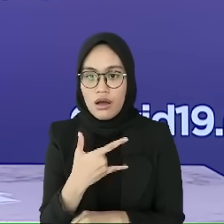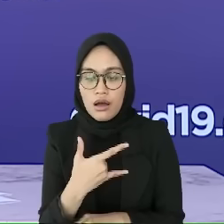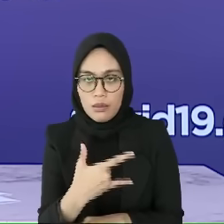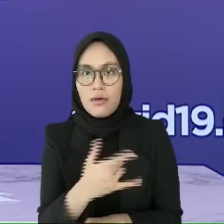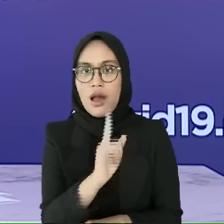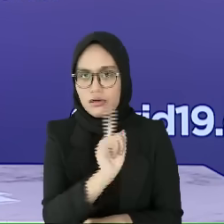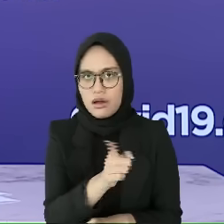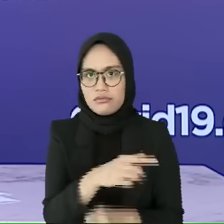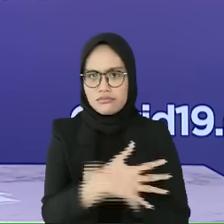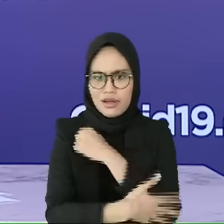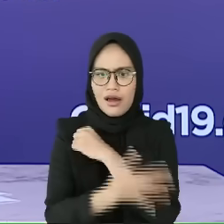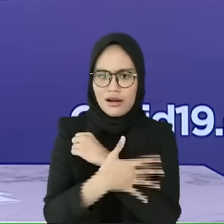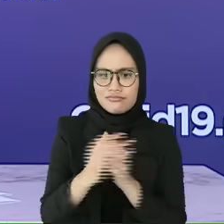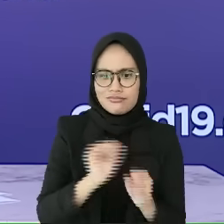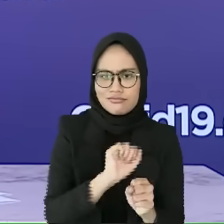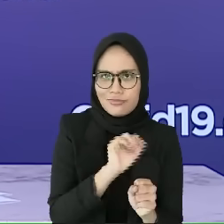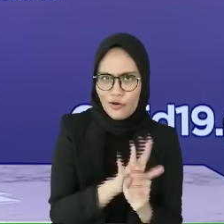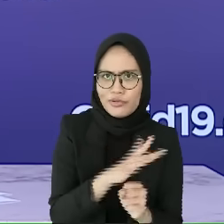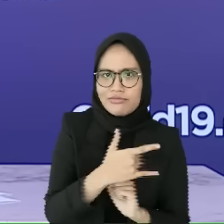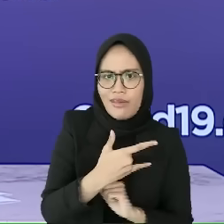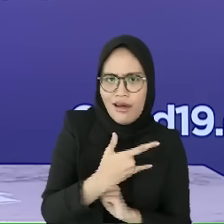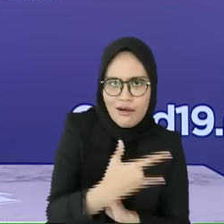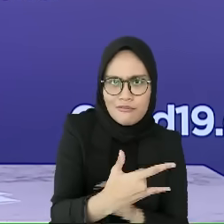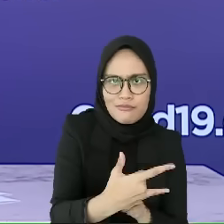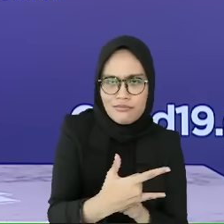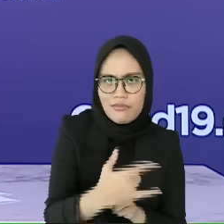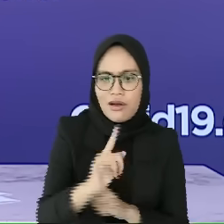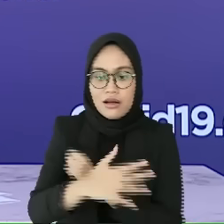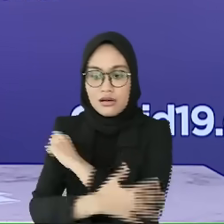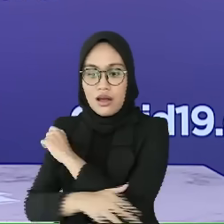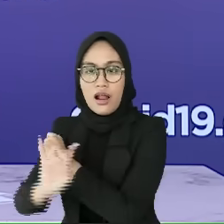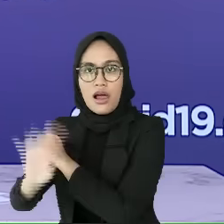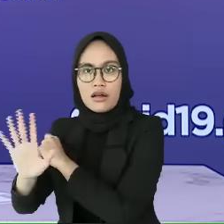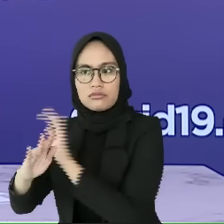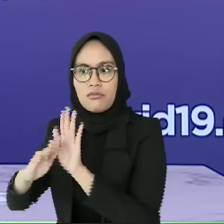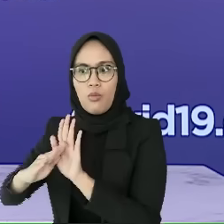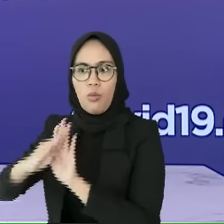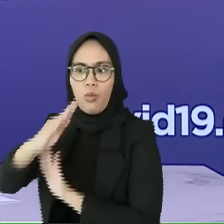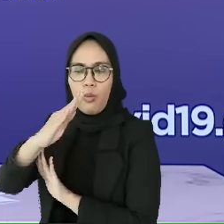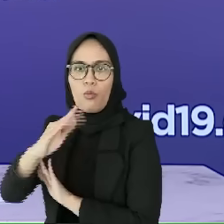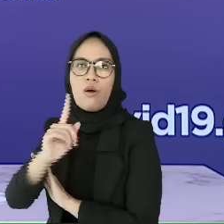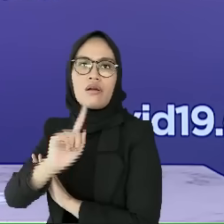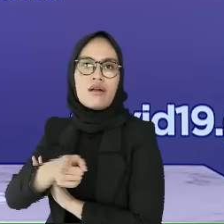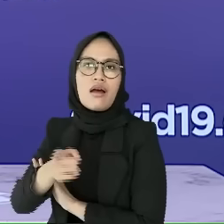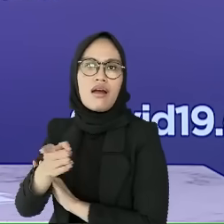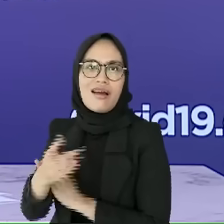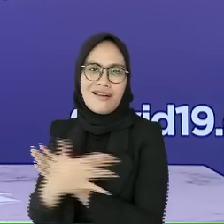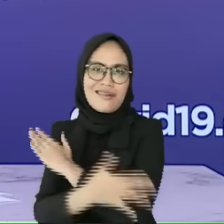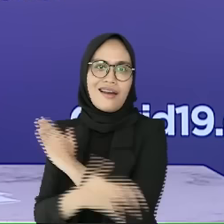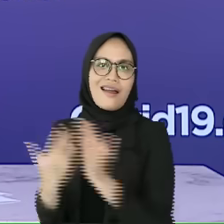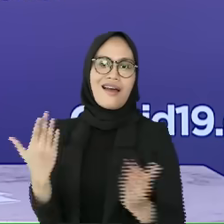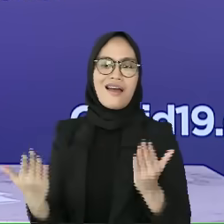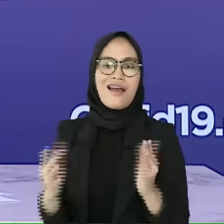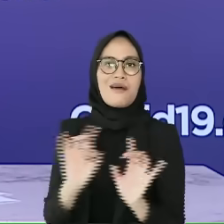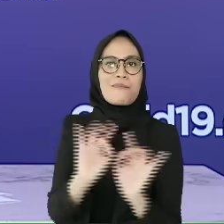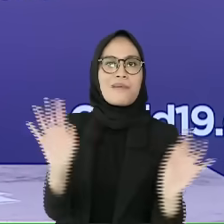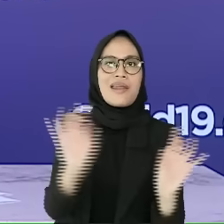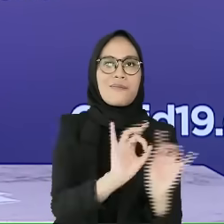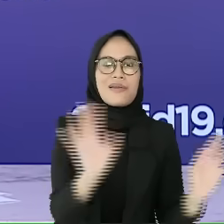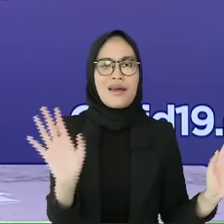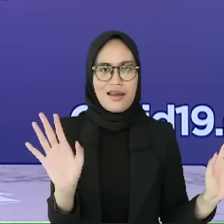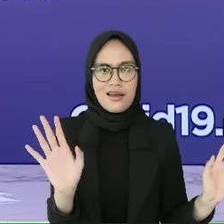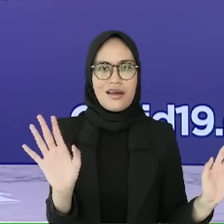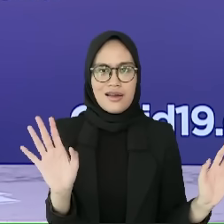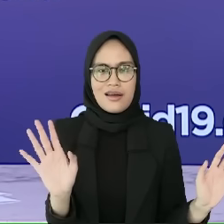melonjak. Hal ini dapat terjadi karena upaya penjagaan batas negara yang ketat, sehingga importasi kasus